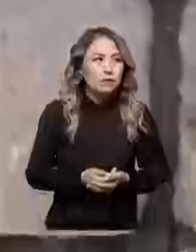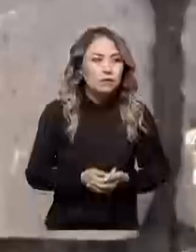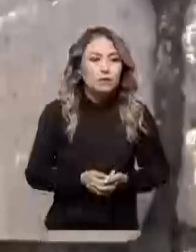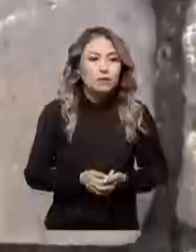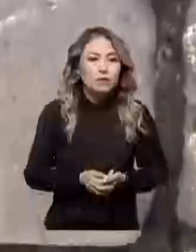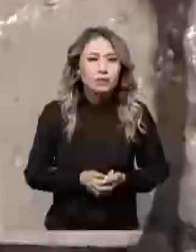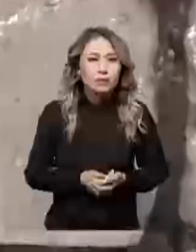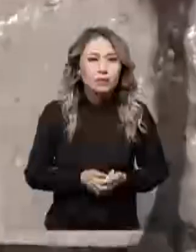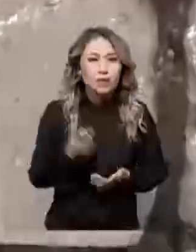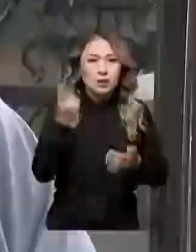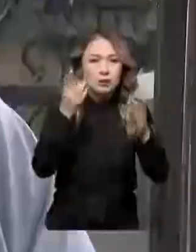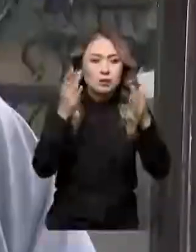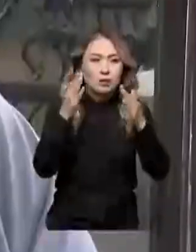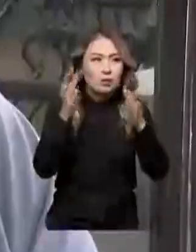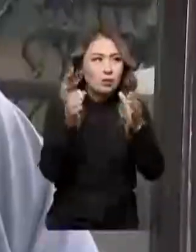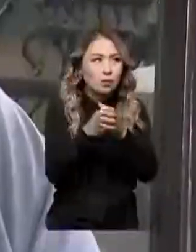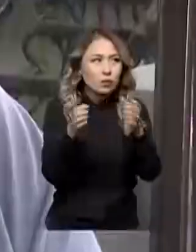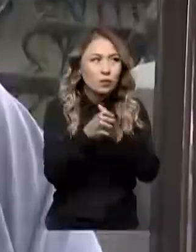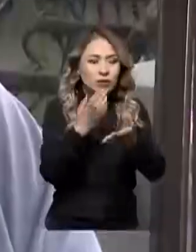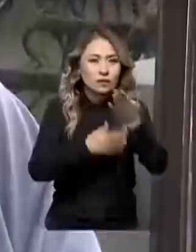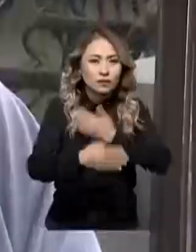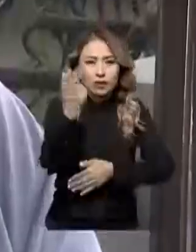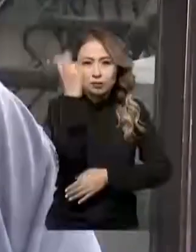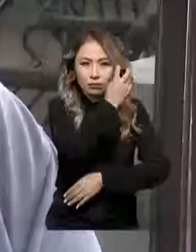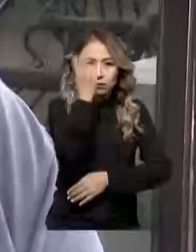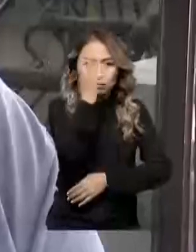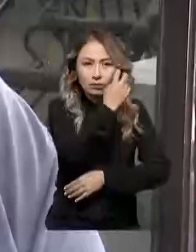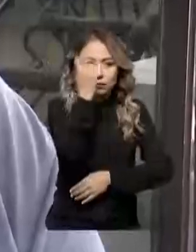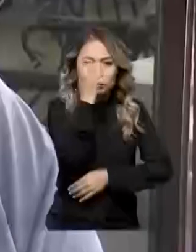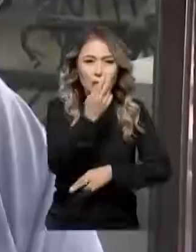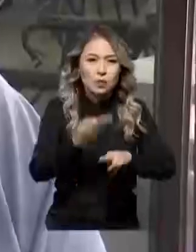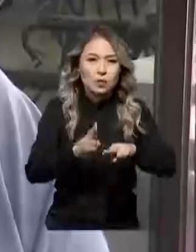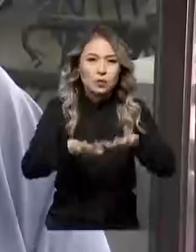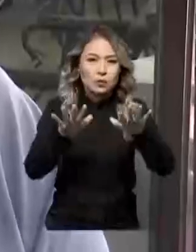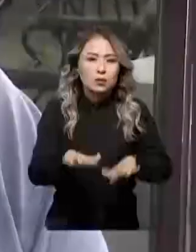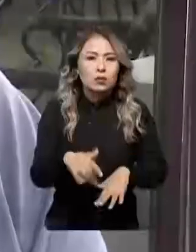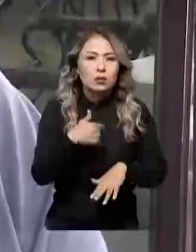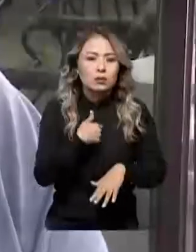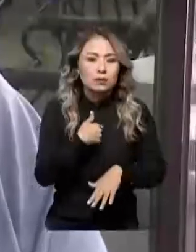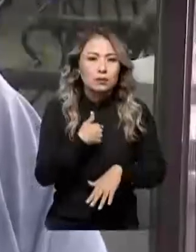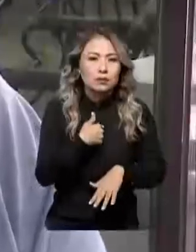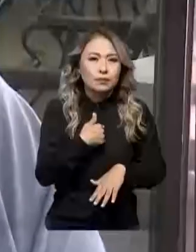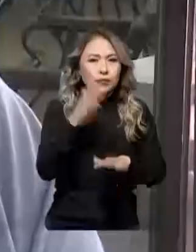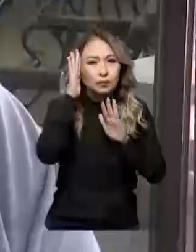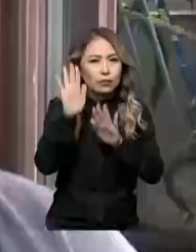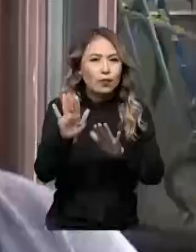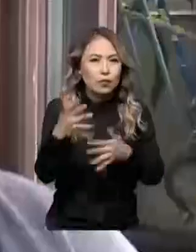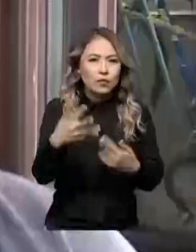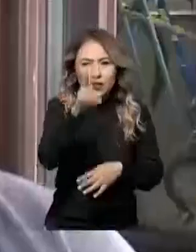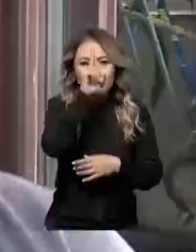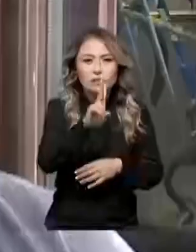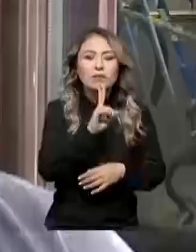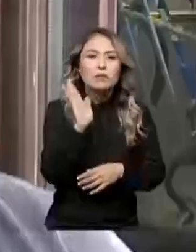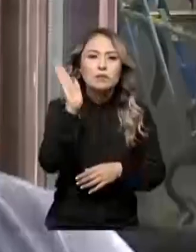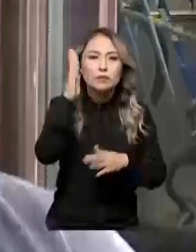Бірінші топ мүгедегіміз біздер, зағайып жан. Осында біздер жатқанымызға екі ай болды.